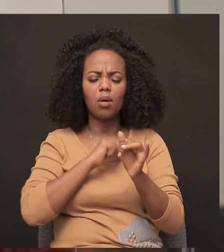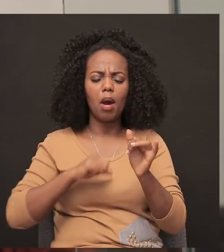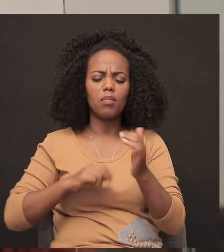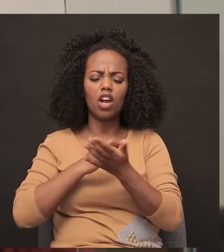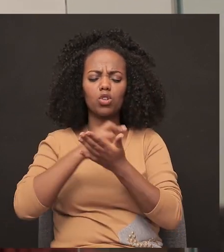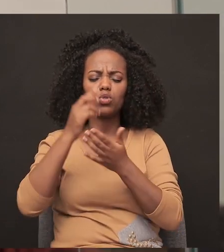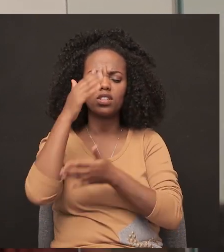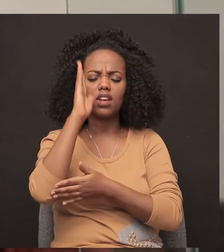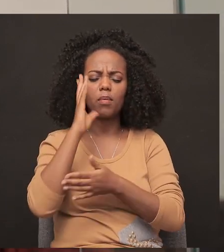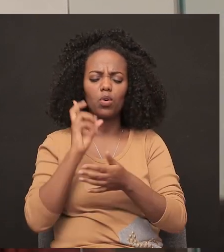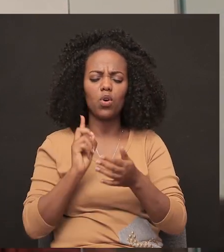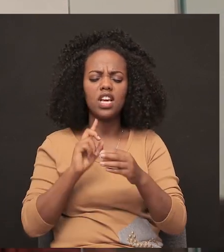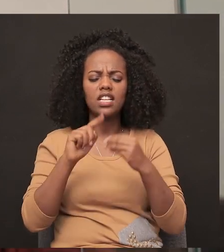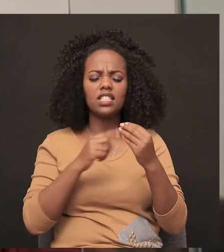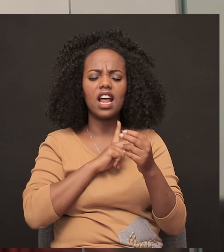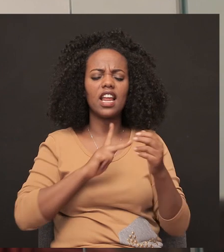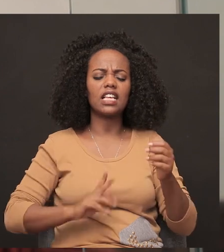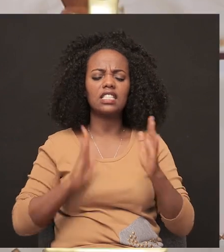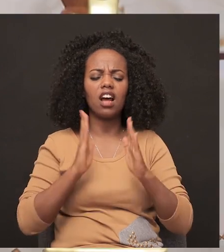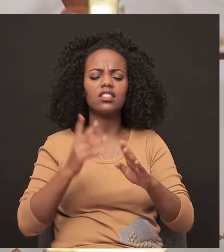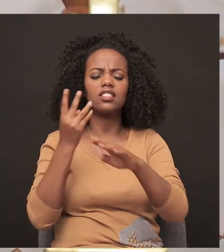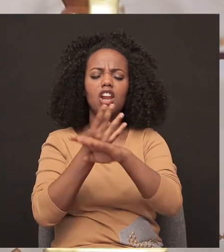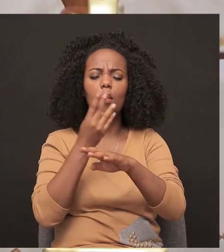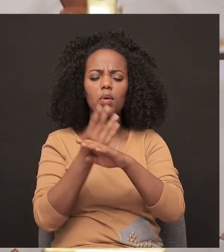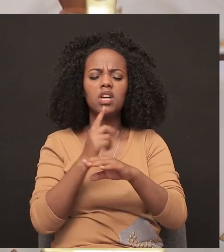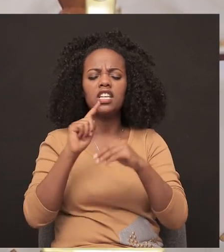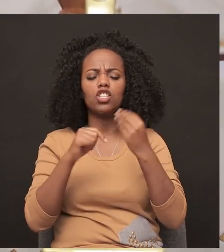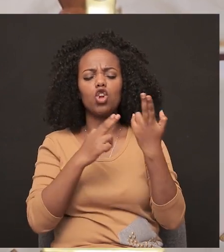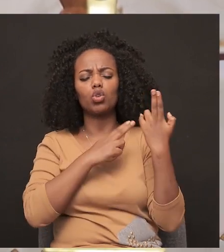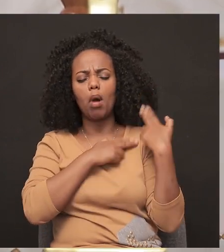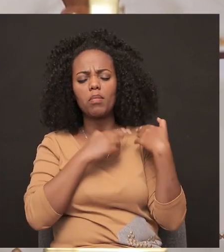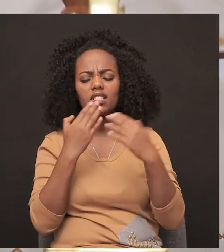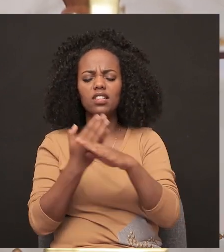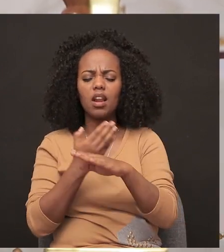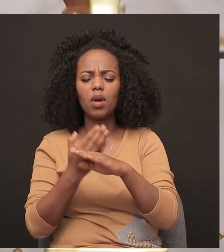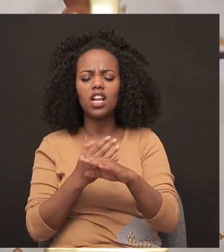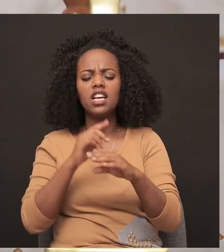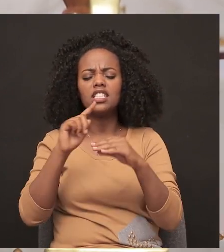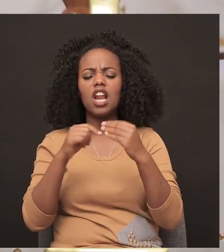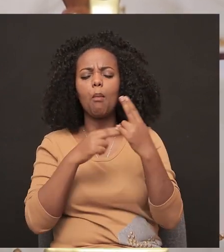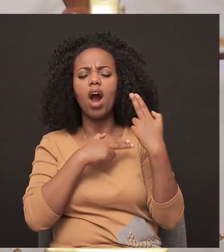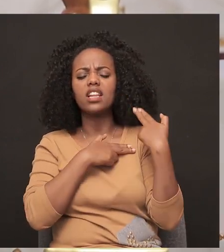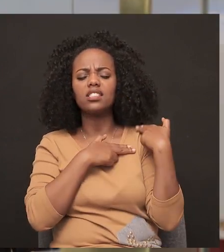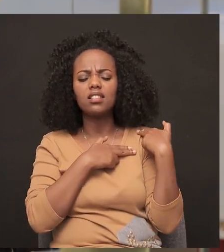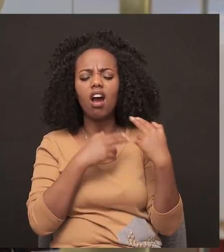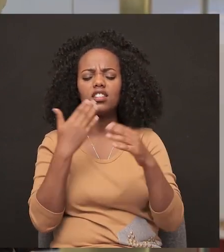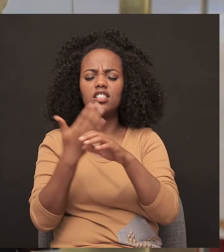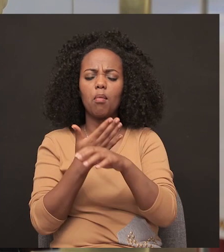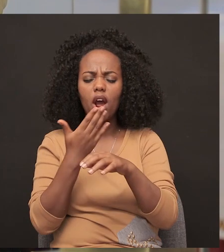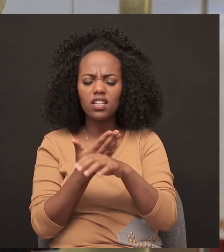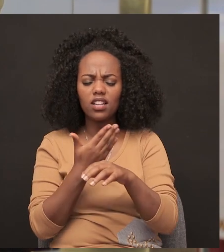ሆይ ስለ ነገስታቶች በዚህ ሰዓት እንማልዳለን ስለ ሹማምንት እንማልዳለን ስለ ባለ ስልጣኖች